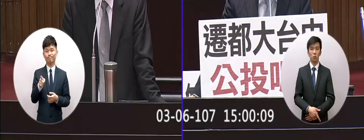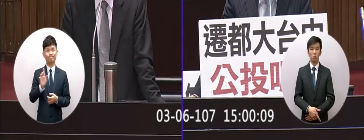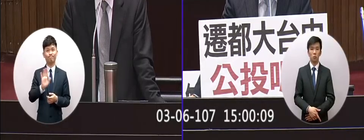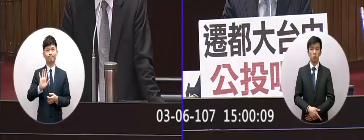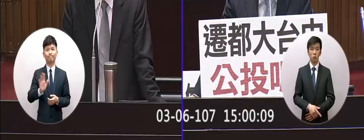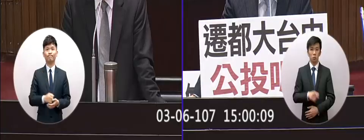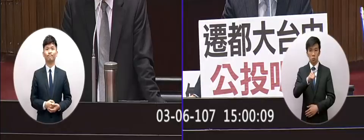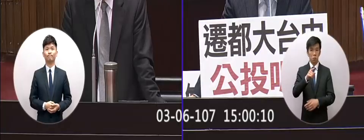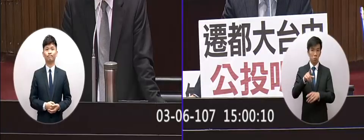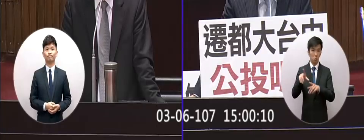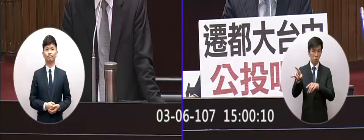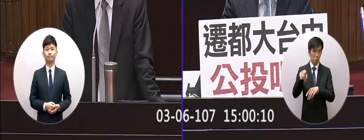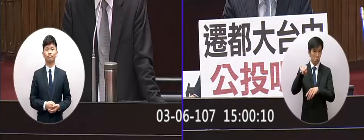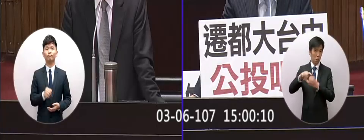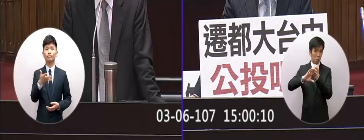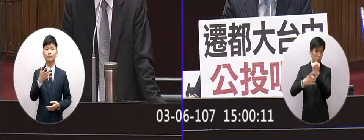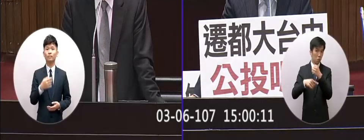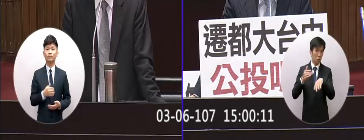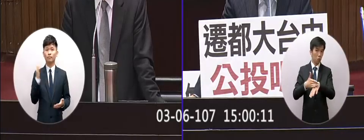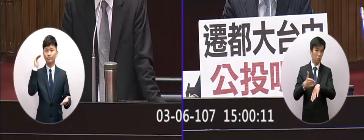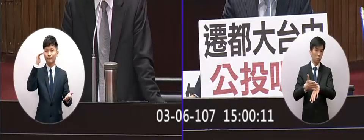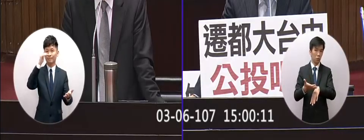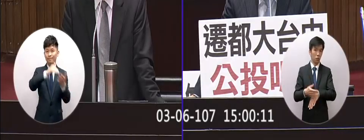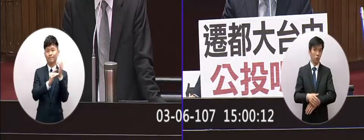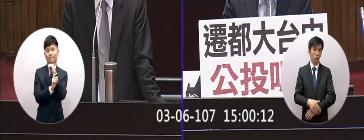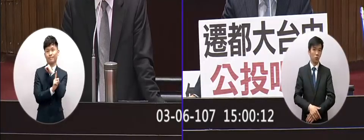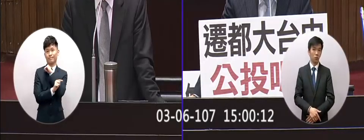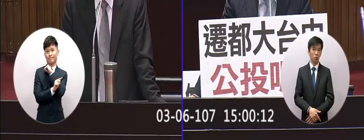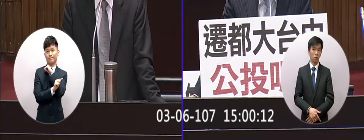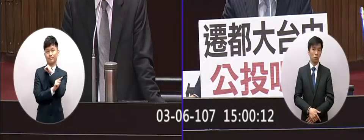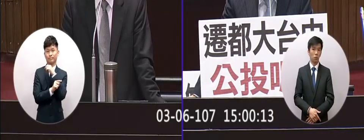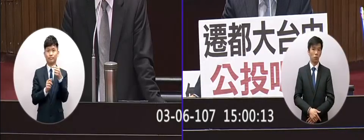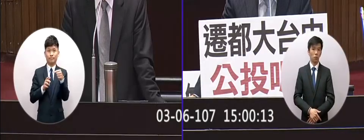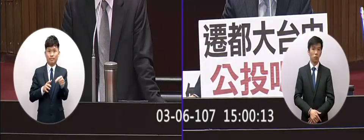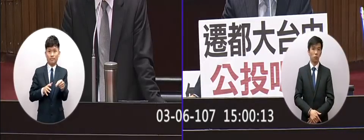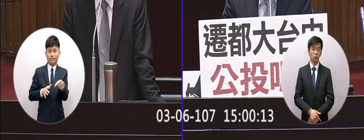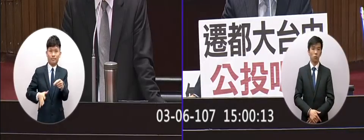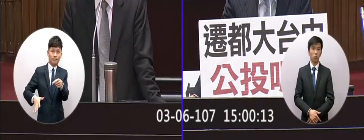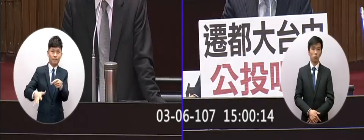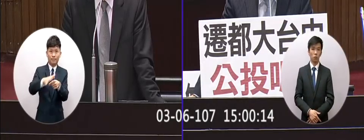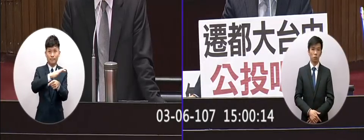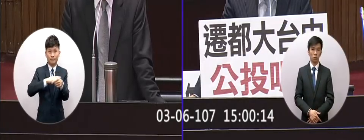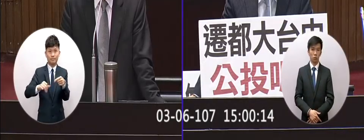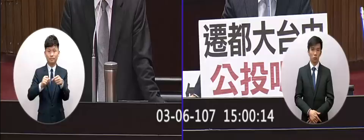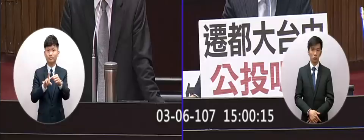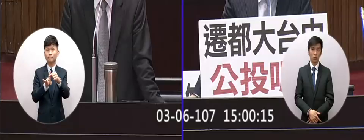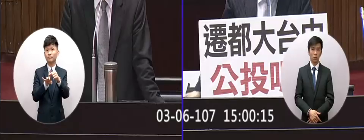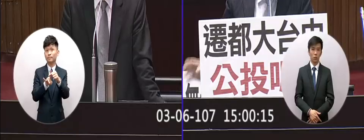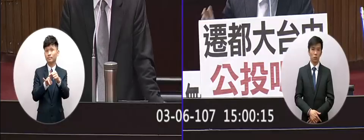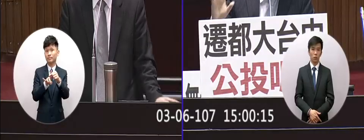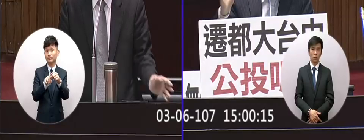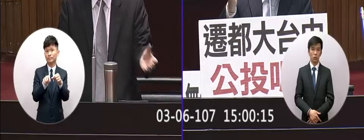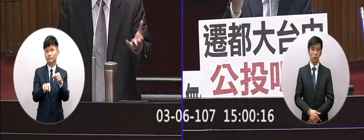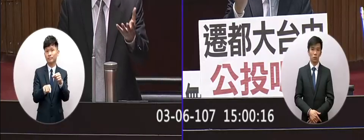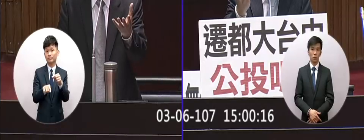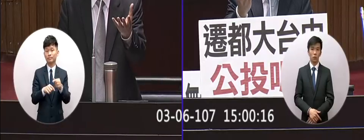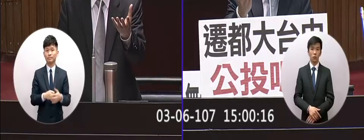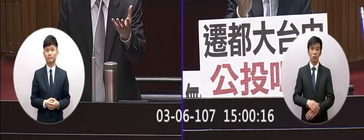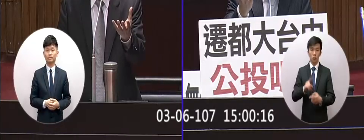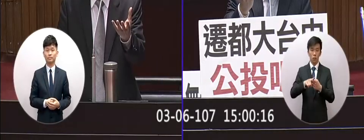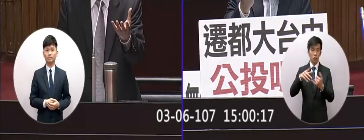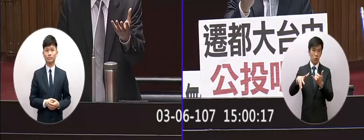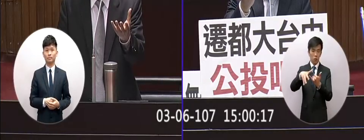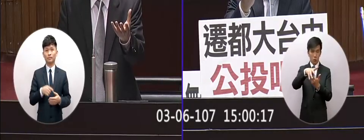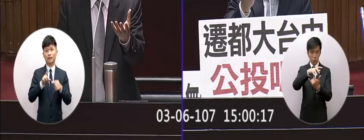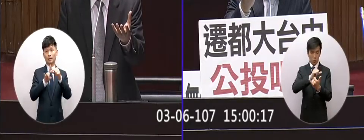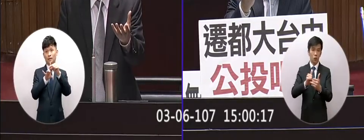你不会采取公投的方式， 因为那个到最后哈。嗯，因为整个台湾嘛，因为台中， 因为是整个台湾的事，